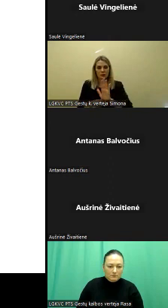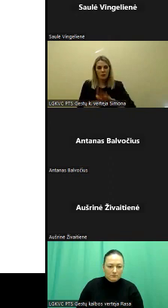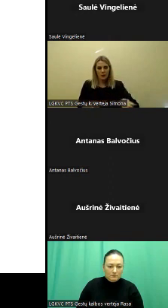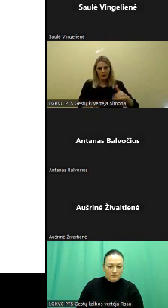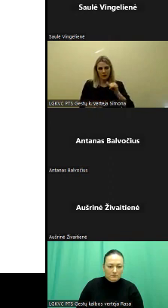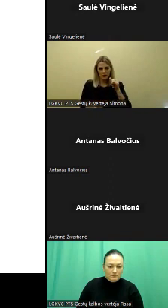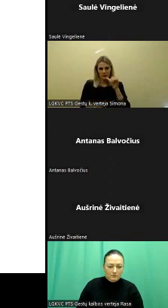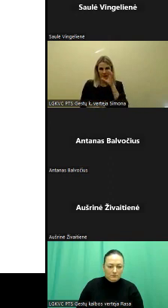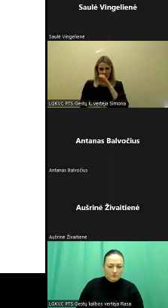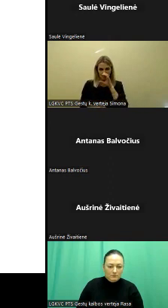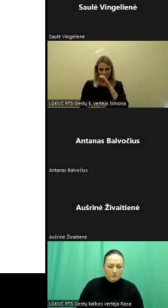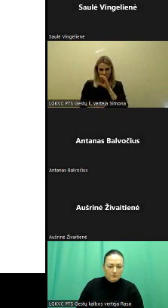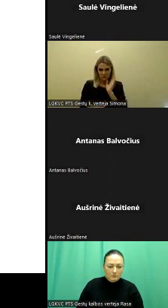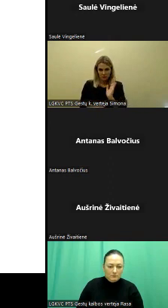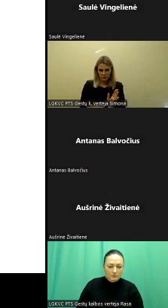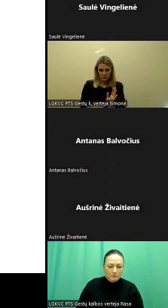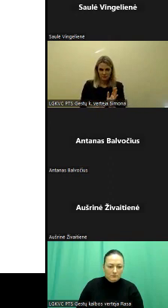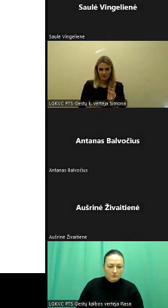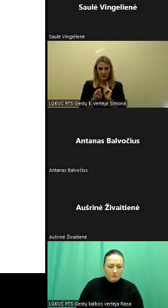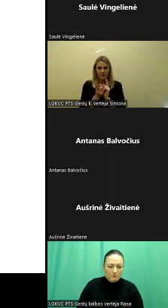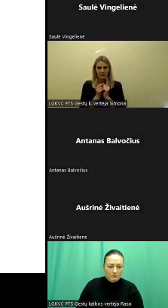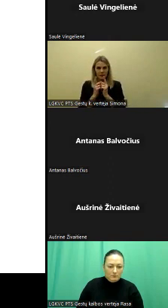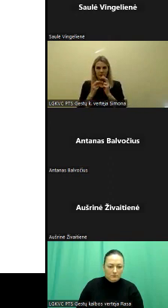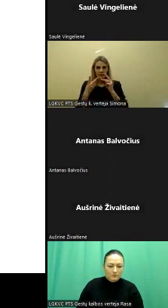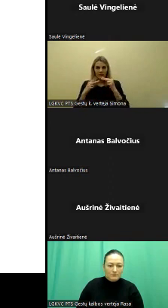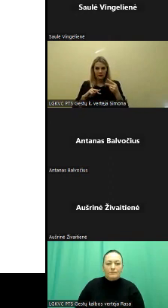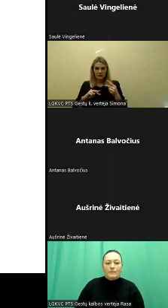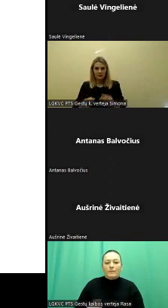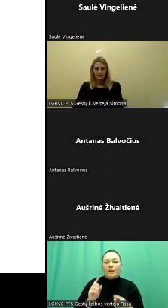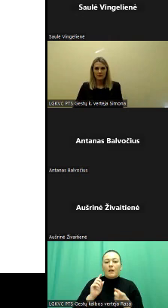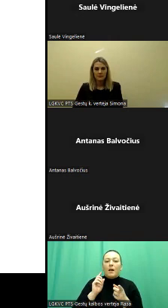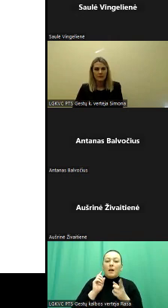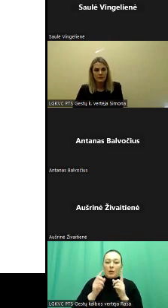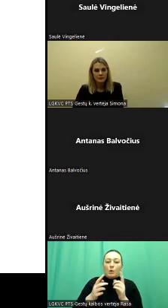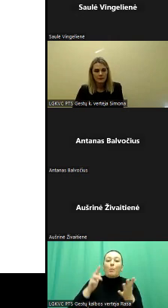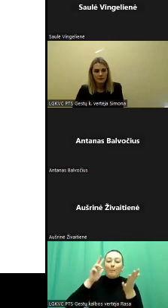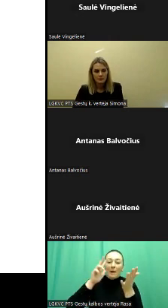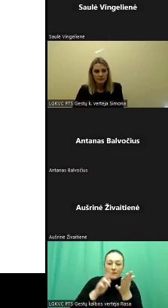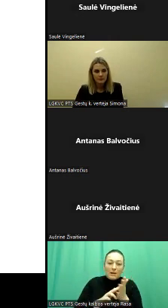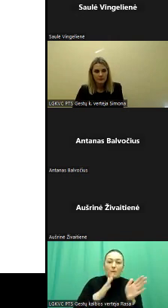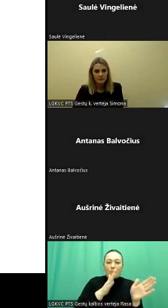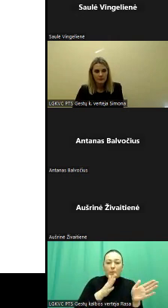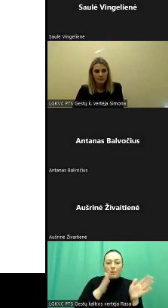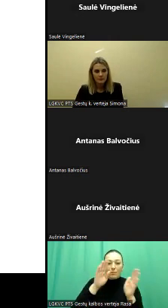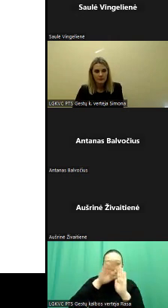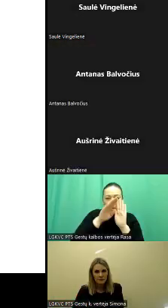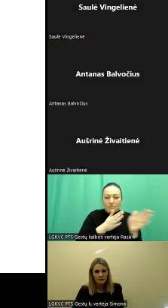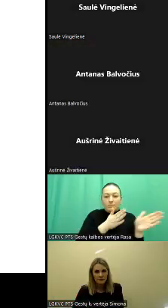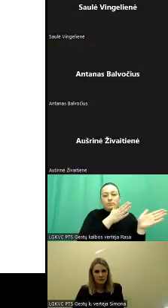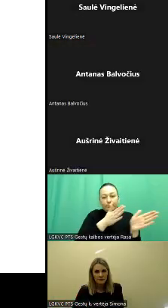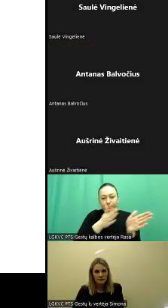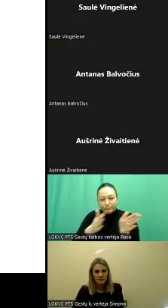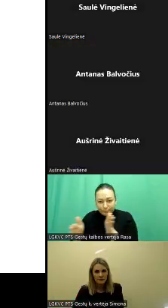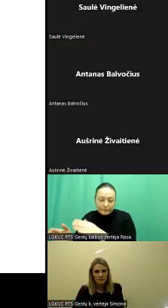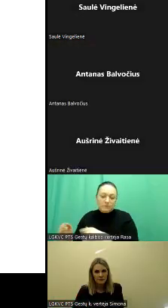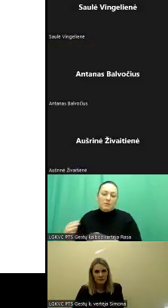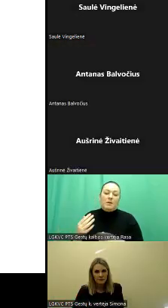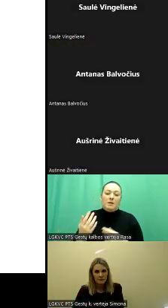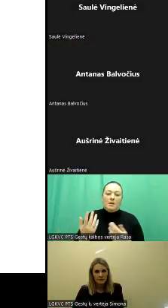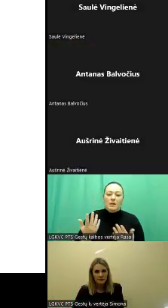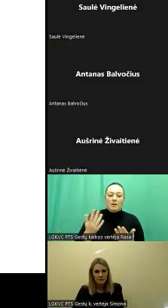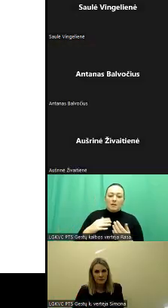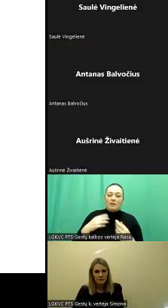rezultatams. Taigi, užtikrinti, kad programos nuoseklumas būtų aiškus visiems ir aukštesnio lygio ir vidurinės